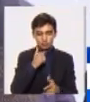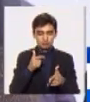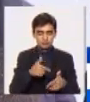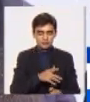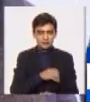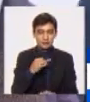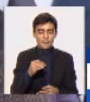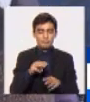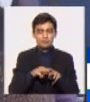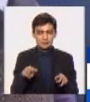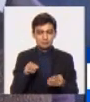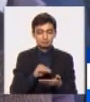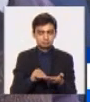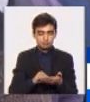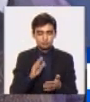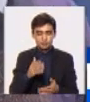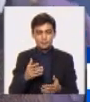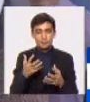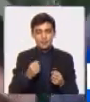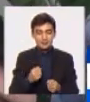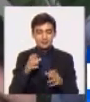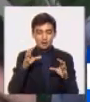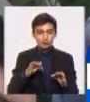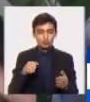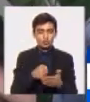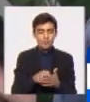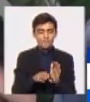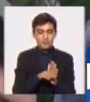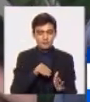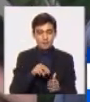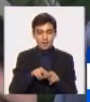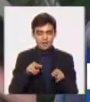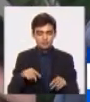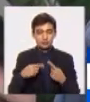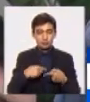еще раз пересмотрит проект. Принять закон планируют до выборов в парламент в следующем году.